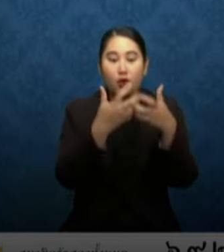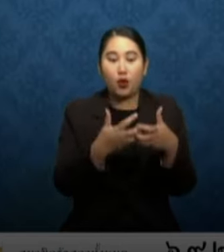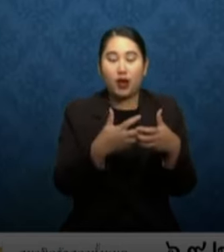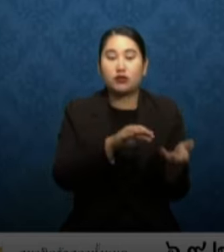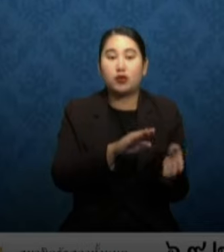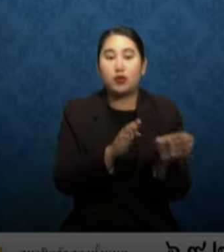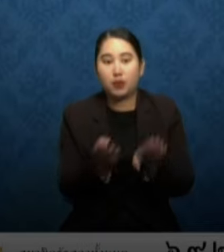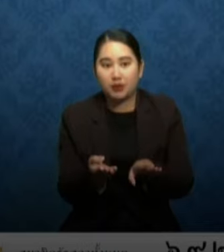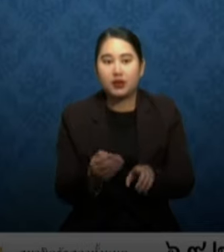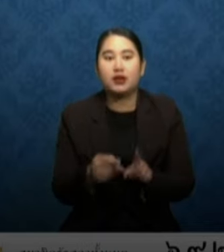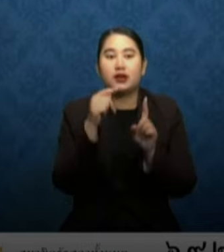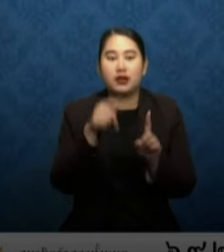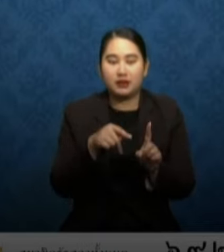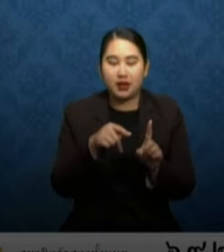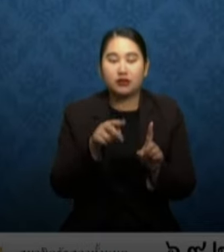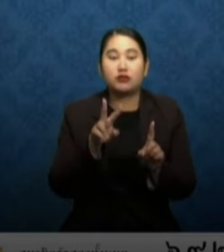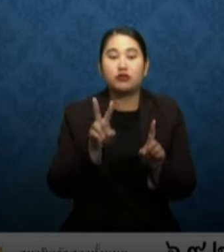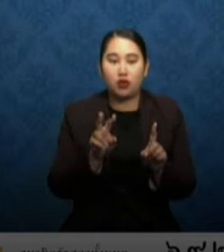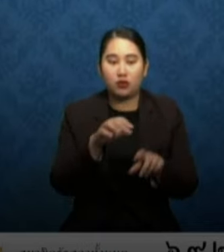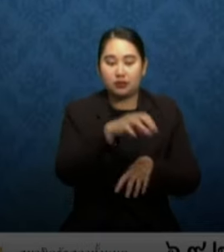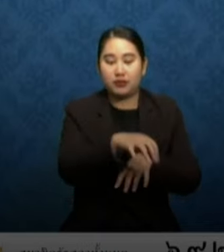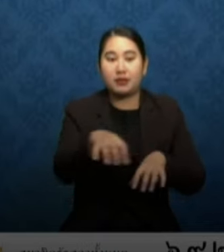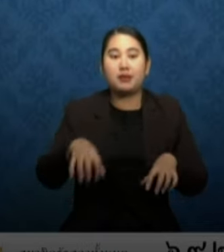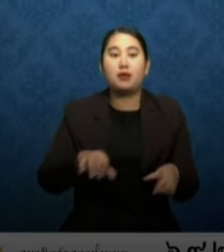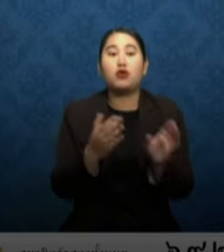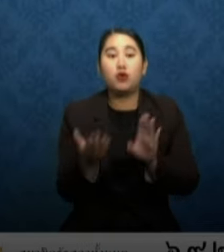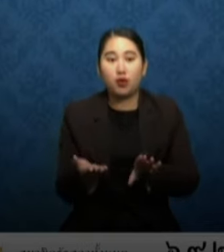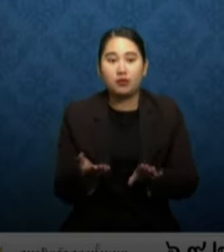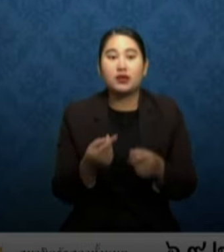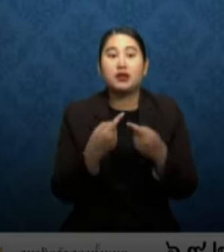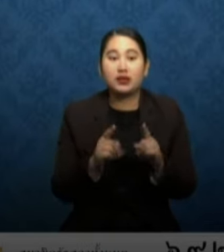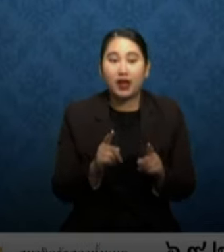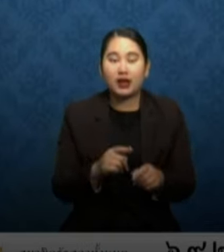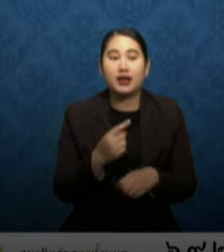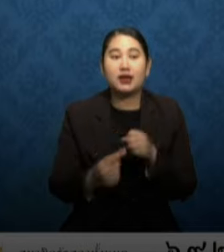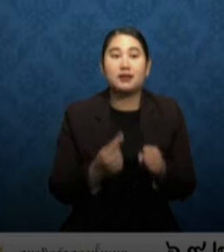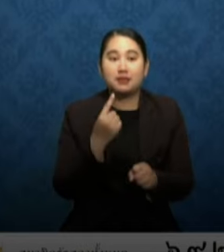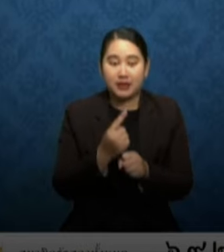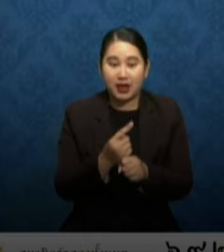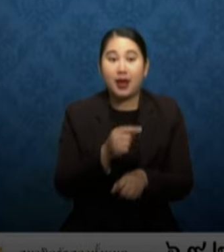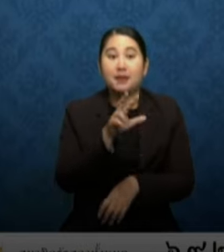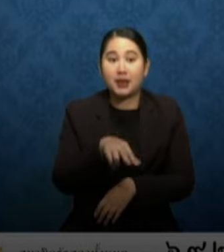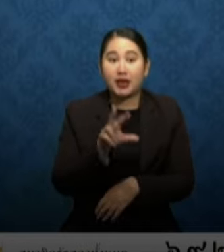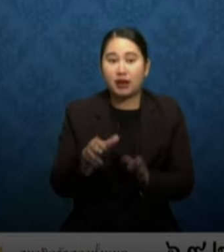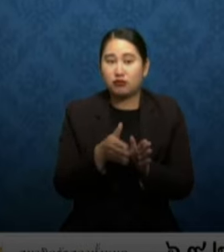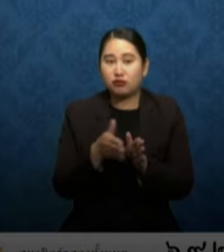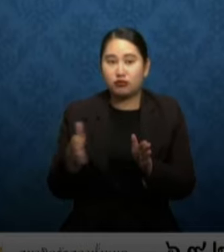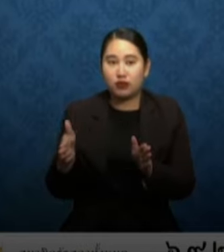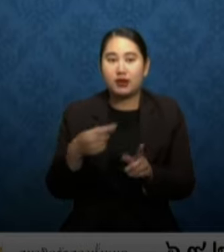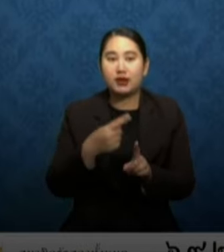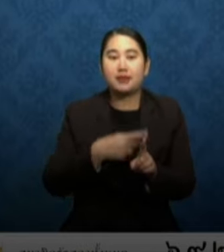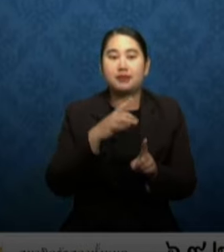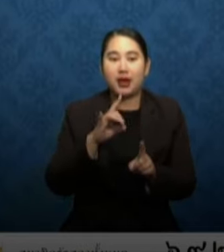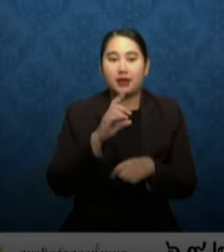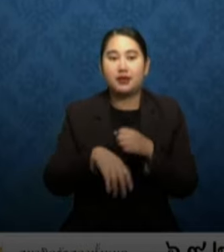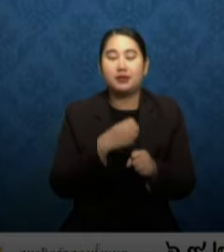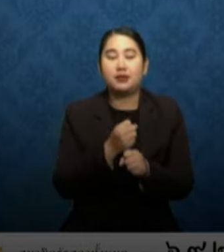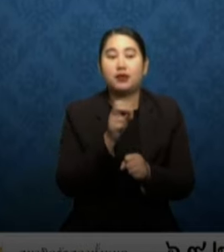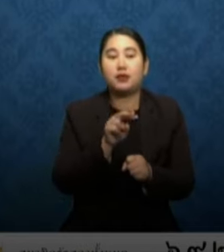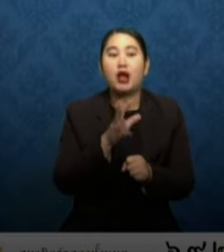ปิดตัวลงไป 1,2แห่งแต่หลังจาก 1ปีที่พรรคเพื่อไทยมาบริหารประเทศหรือตั้งแต่เดือนสิงหาคม